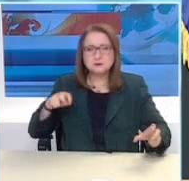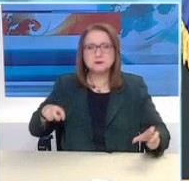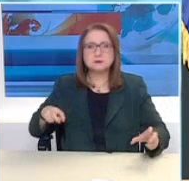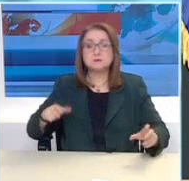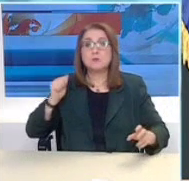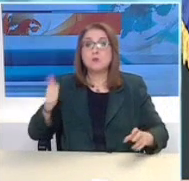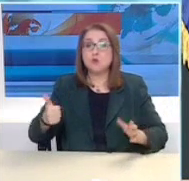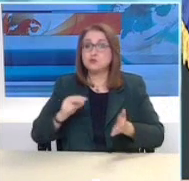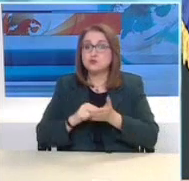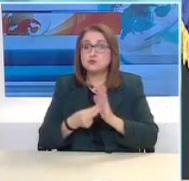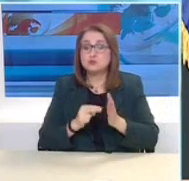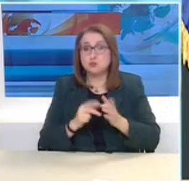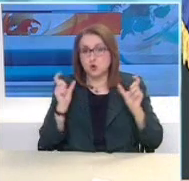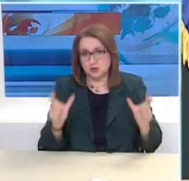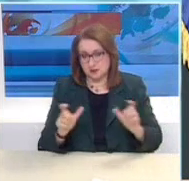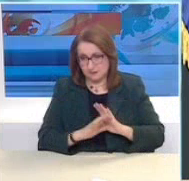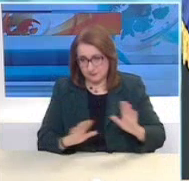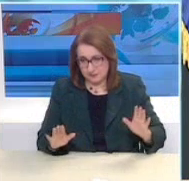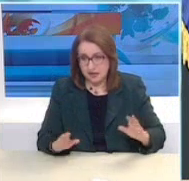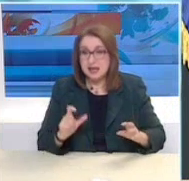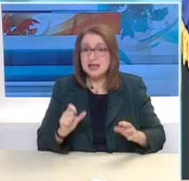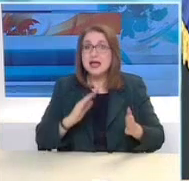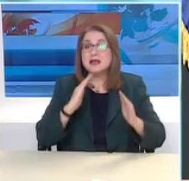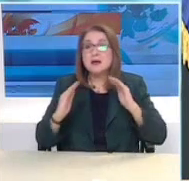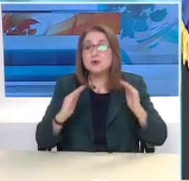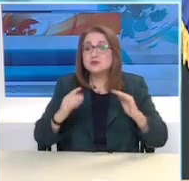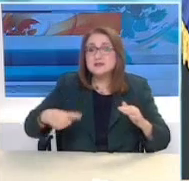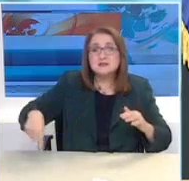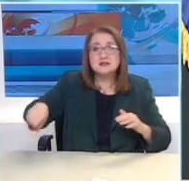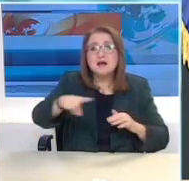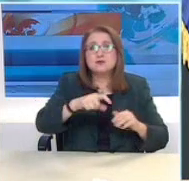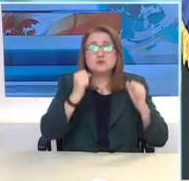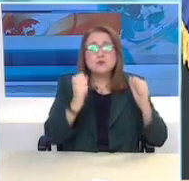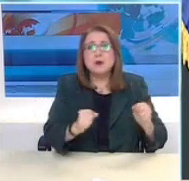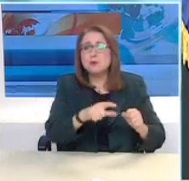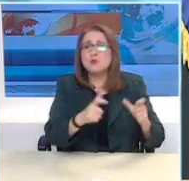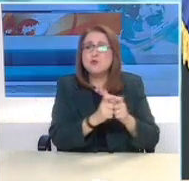προστασίας έναντι των μονίμων κατοίκων, ιδιαίτερα αυτών που ανήκουν σε ευπαθείς ομάδες.